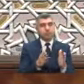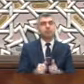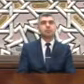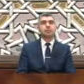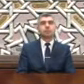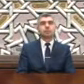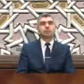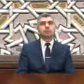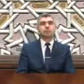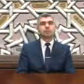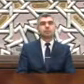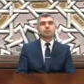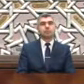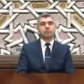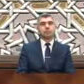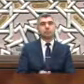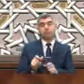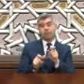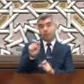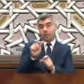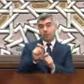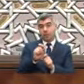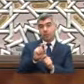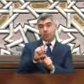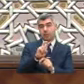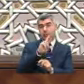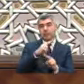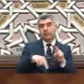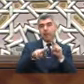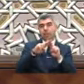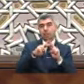الوزيره. تعقيب السيد النائب او السيده النائبه.